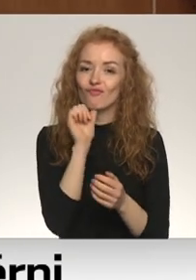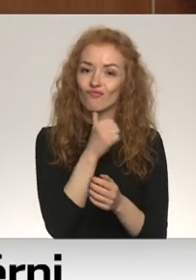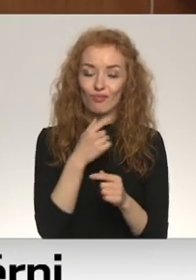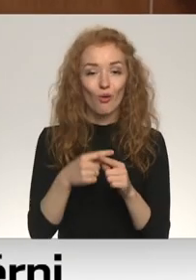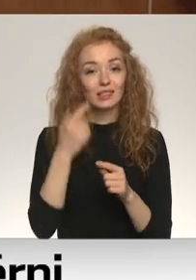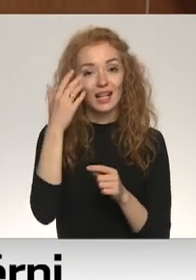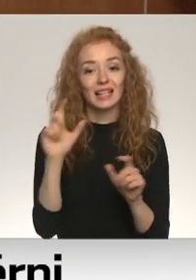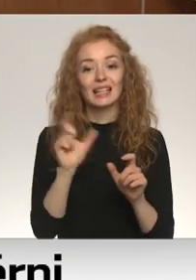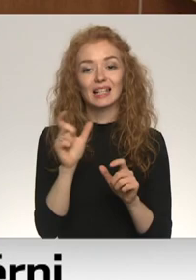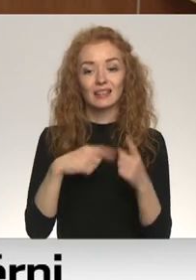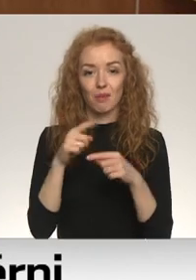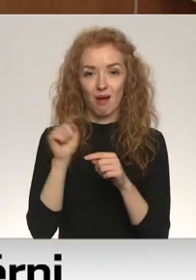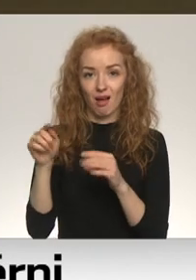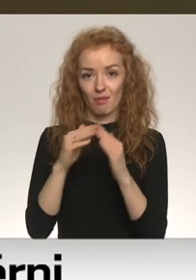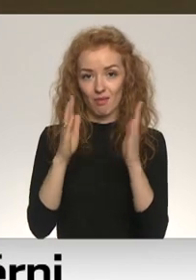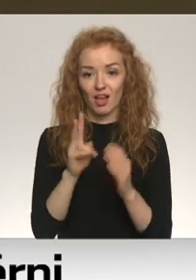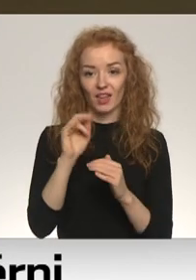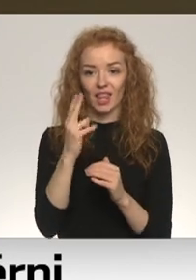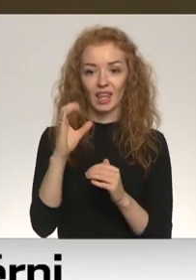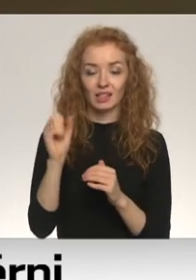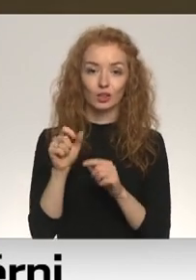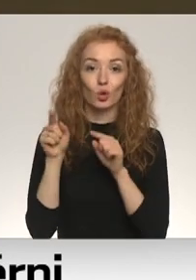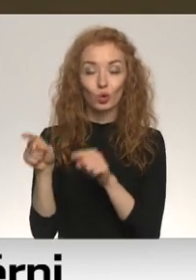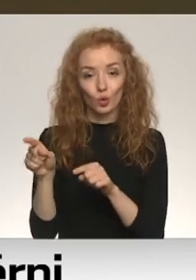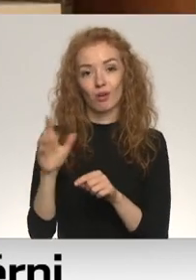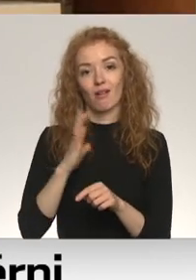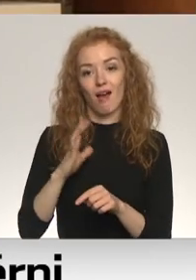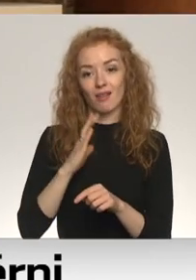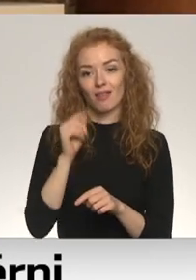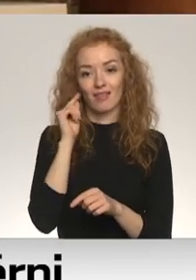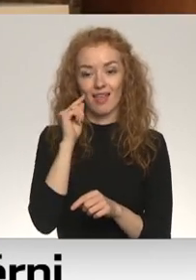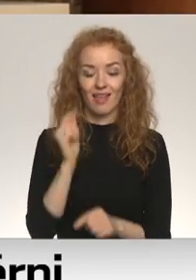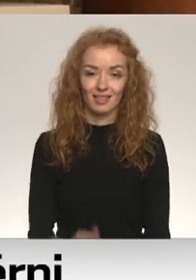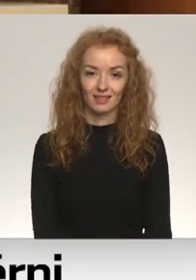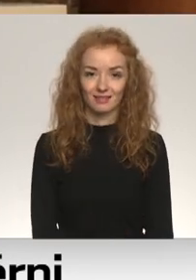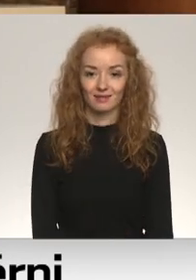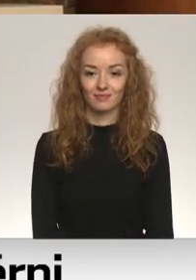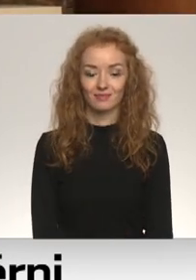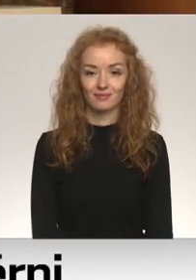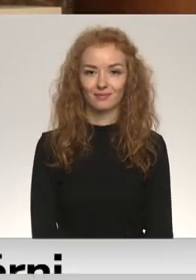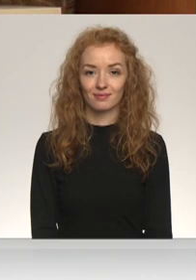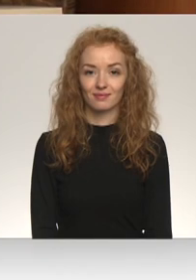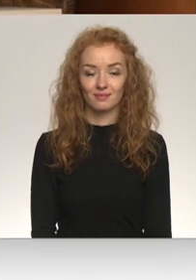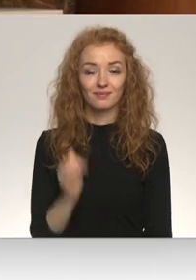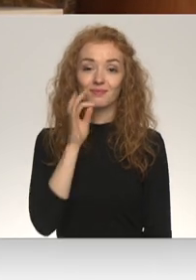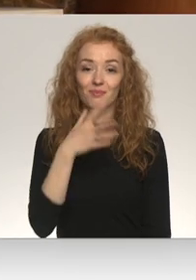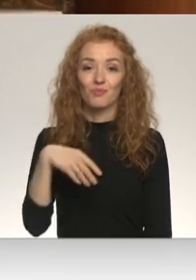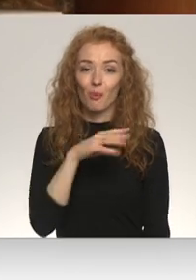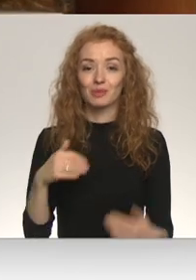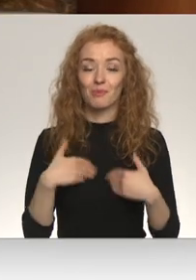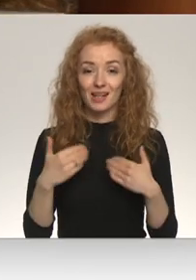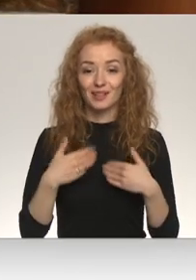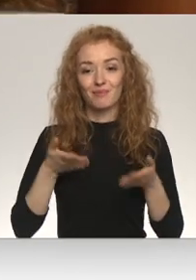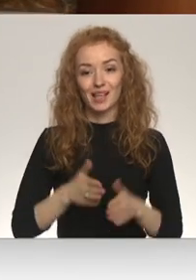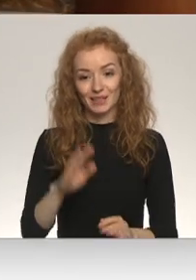drīz varēs atgriezties Viņicā, vietā, kur šobrīd savu puisēnu gaida tētis. Nu, nas radest. Mums prieks, mums